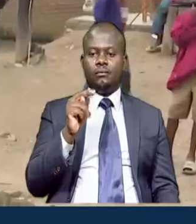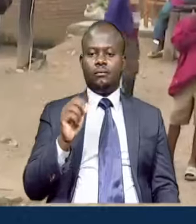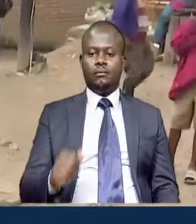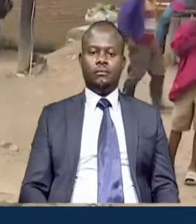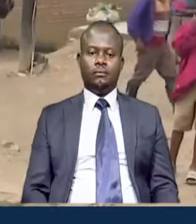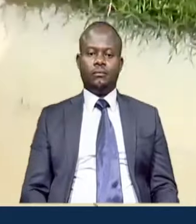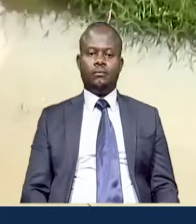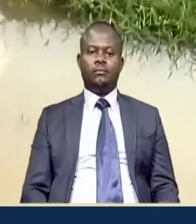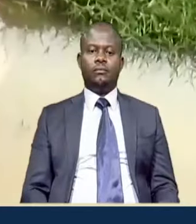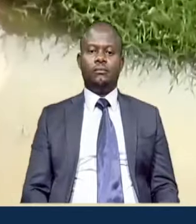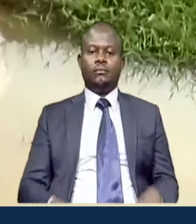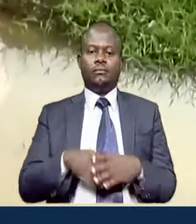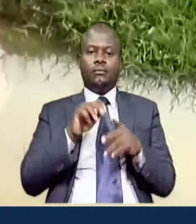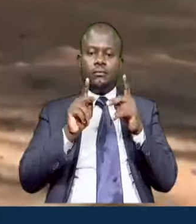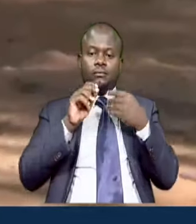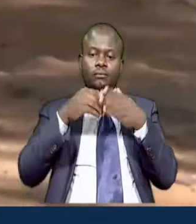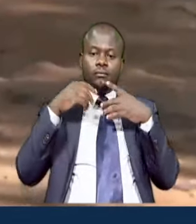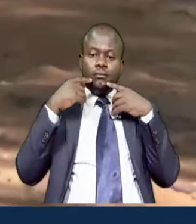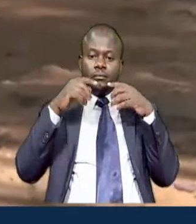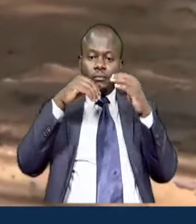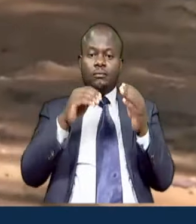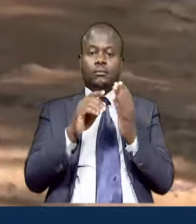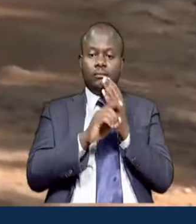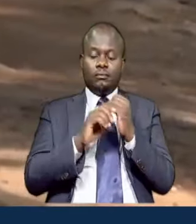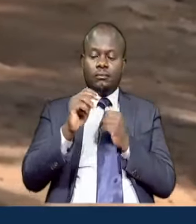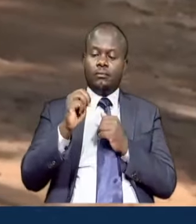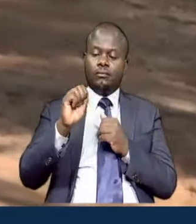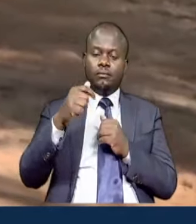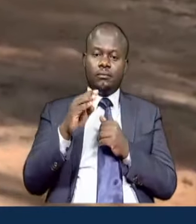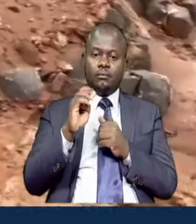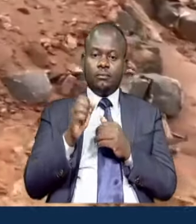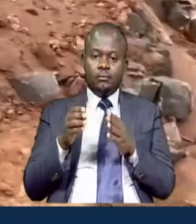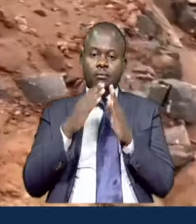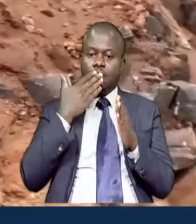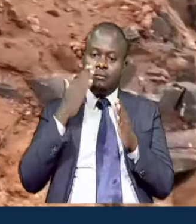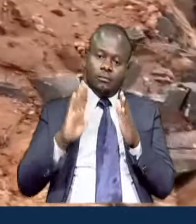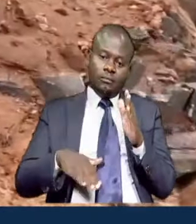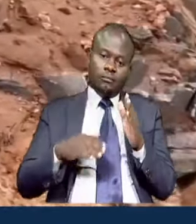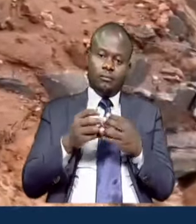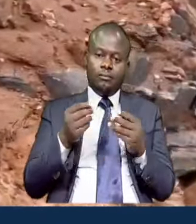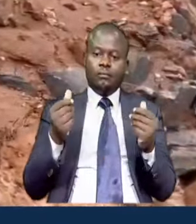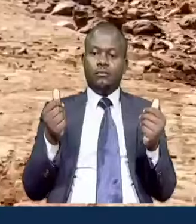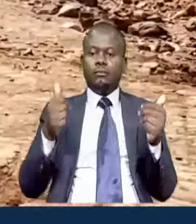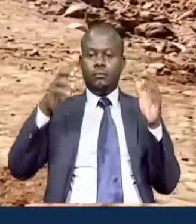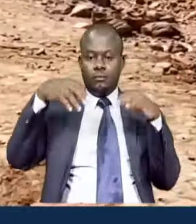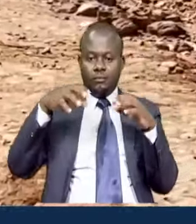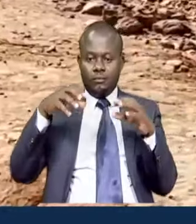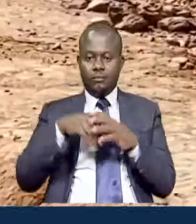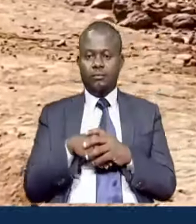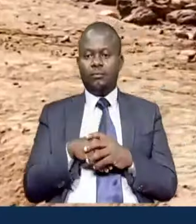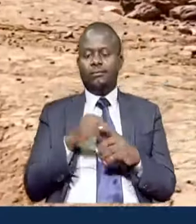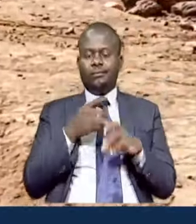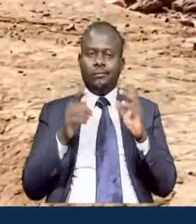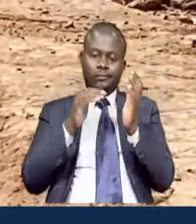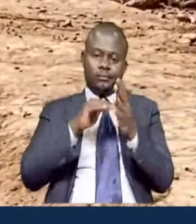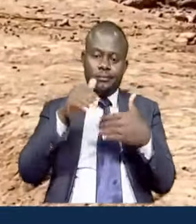aba baturage baravuga ko akarere ka Nyamagabe gafite ikibazo cy'imihanda itari nyabagendwa yangijwe bikomeye n'imvura ariko